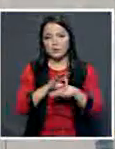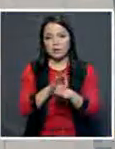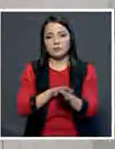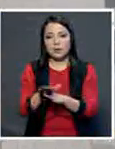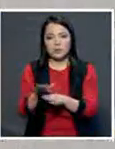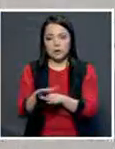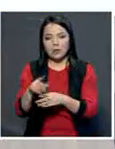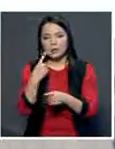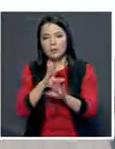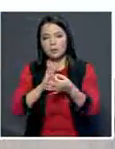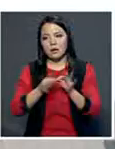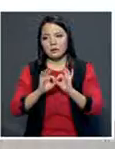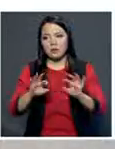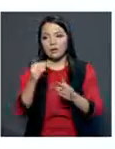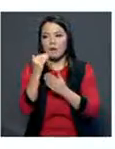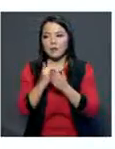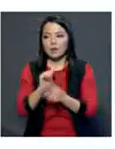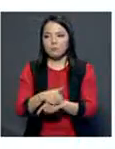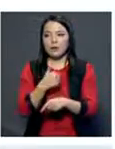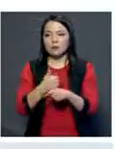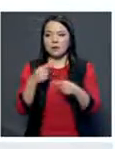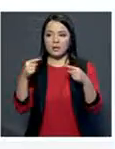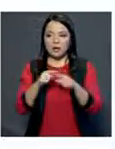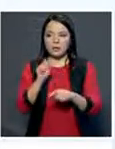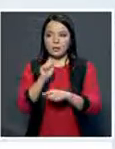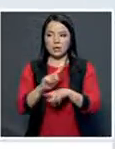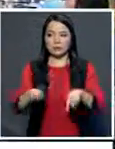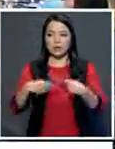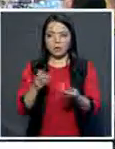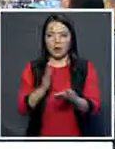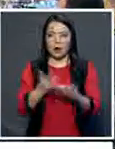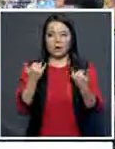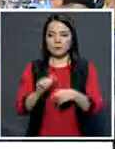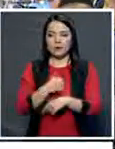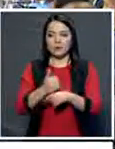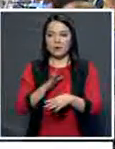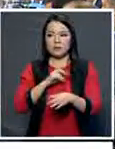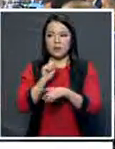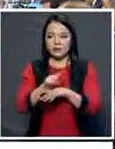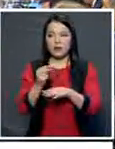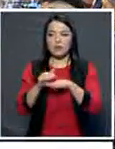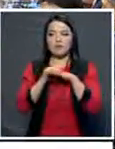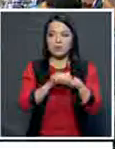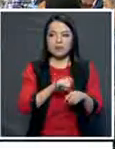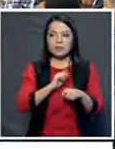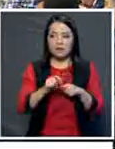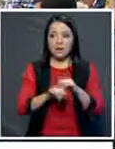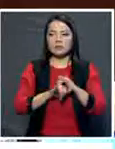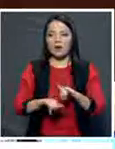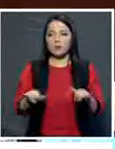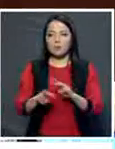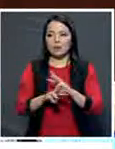тапсырмаларды айқындап, тиісті ведомство басшыларына нақты міндеттер қойды. Бірінші басымдық бойынша инвестициялар және даму